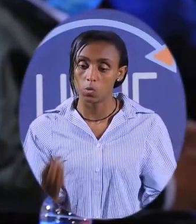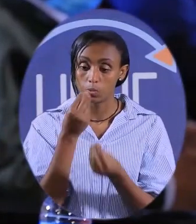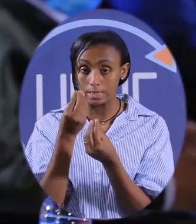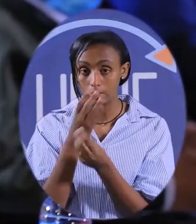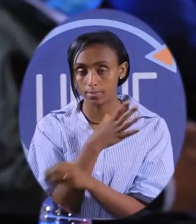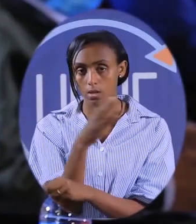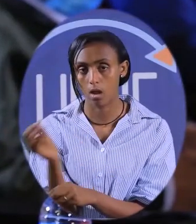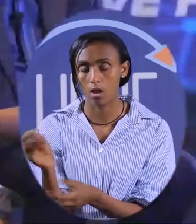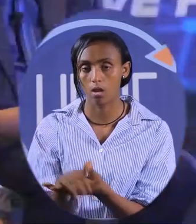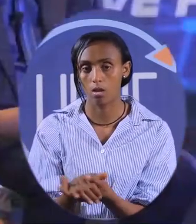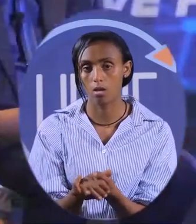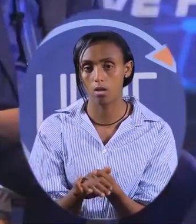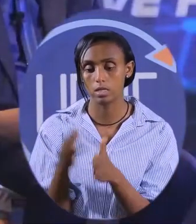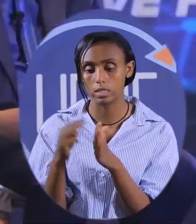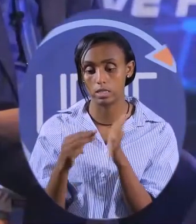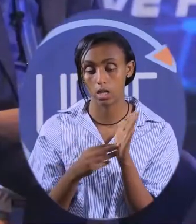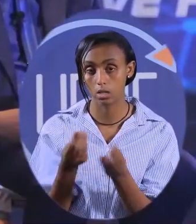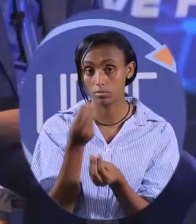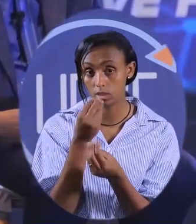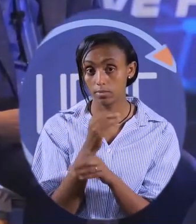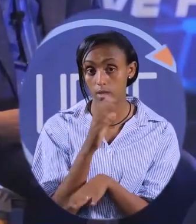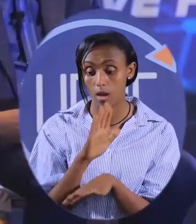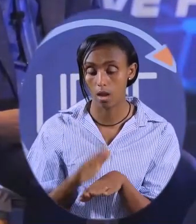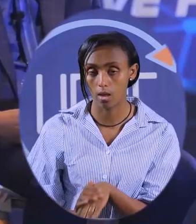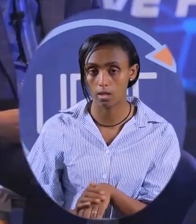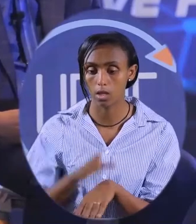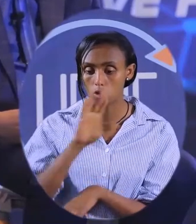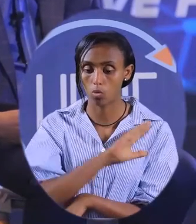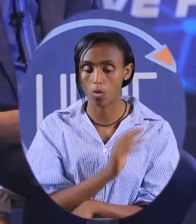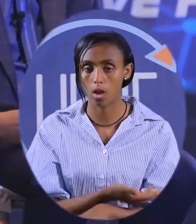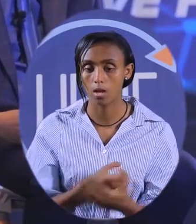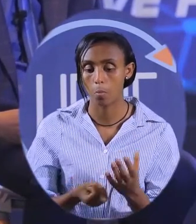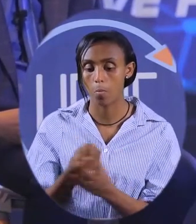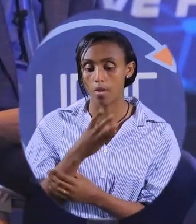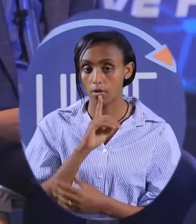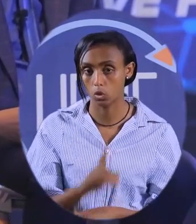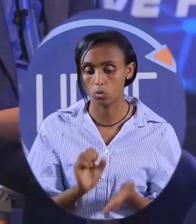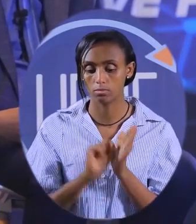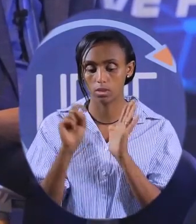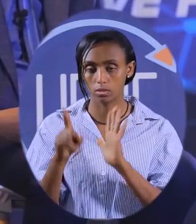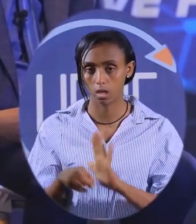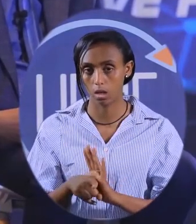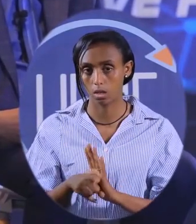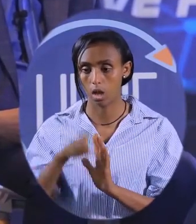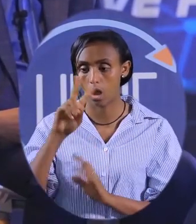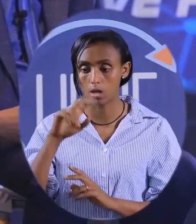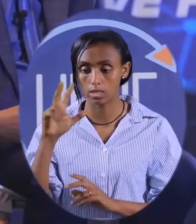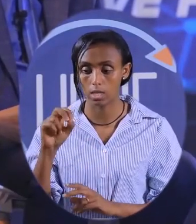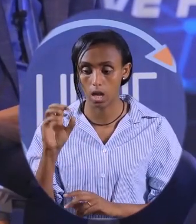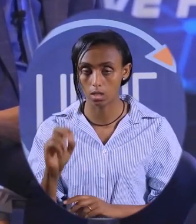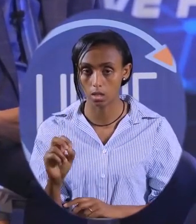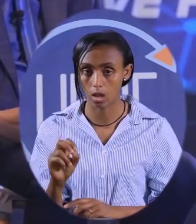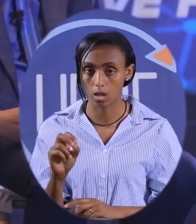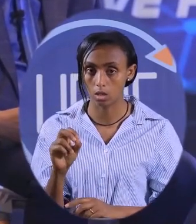በምግብና ስነ ምግብ ላይ ወይም ሥርዓተ ምግብ ላይ የሰው ኃይል ማፍራት ነው። ለምሳሌ በ2030